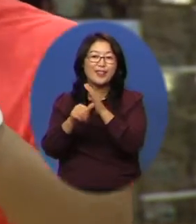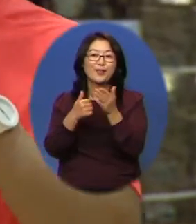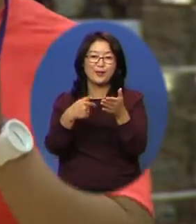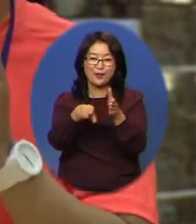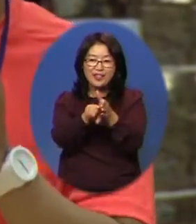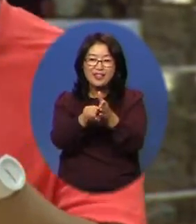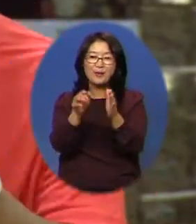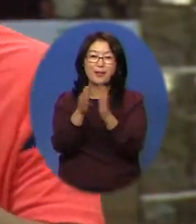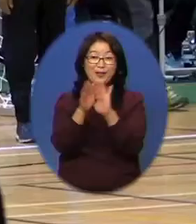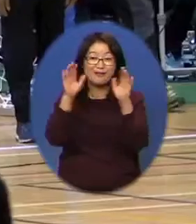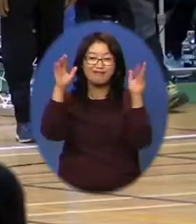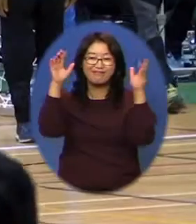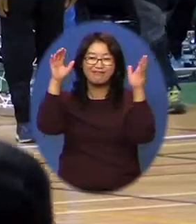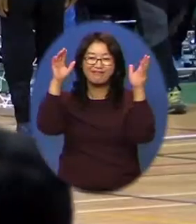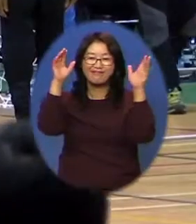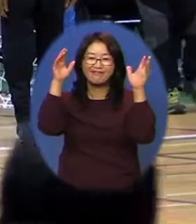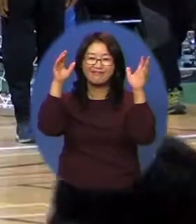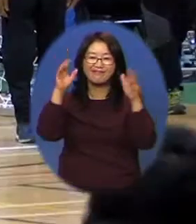함성 부탁드리겠습니다.